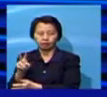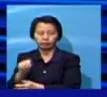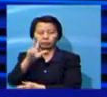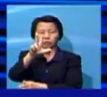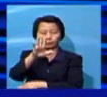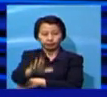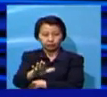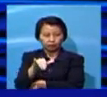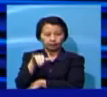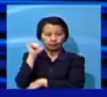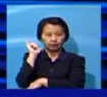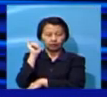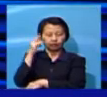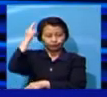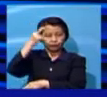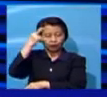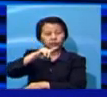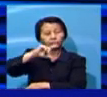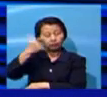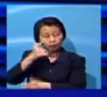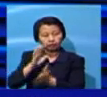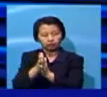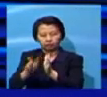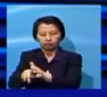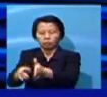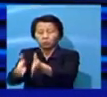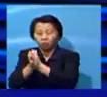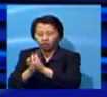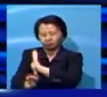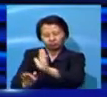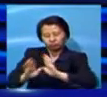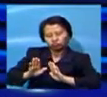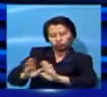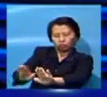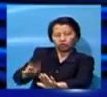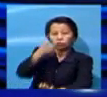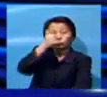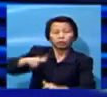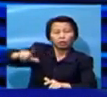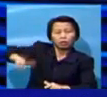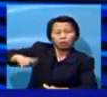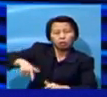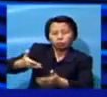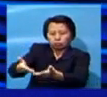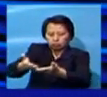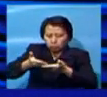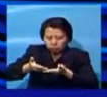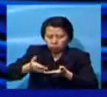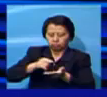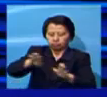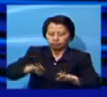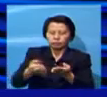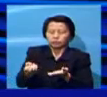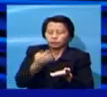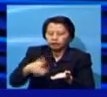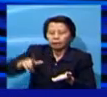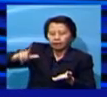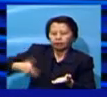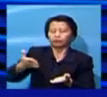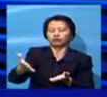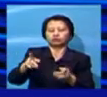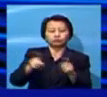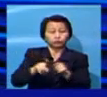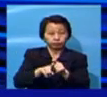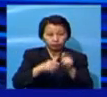semalam antara faktor lain menyebabkan permohonan itu ditolak ialah kelewatan mengemukakan Borang pemberitahuan seperti yang